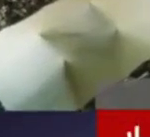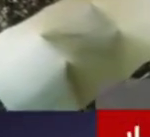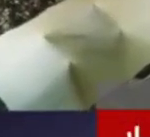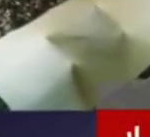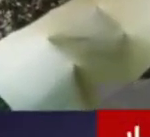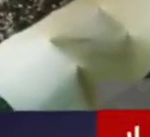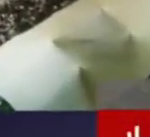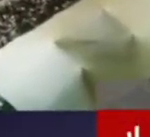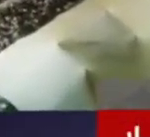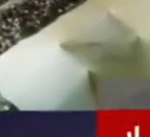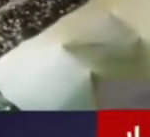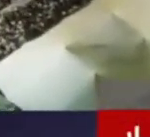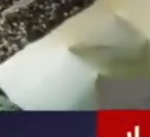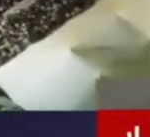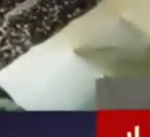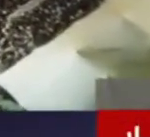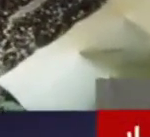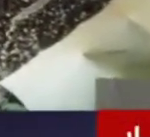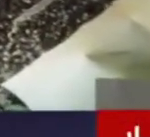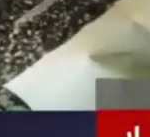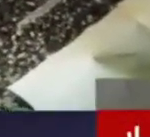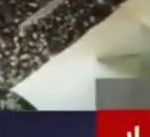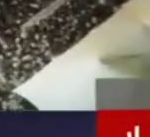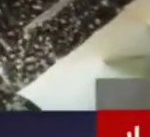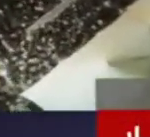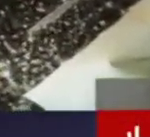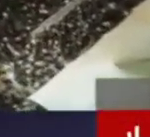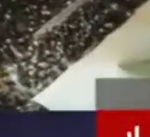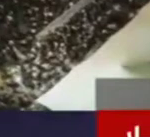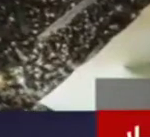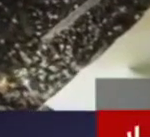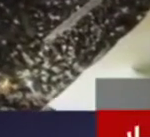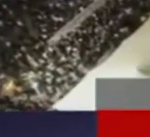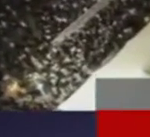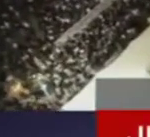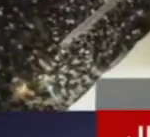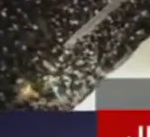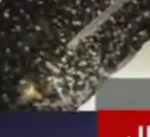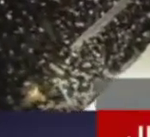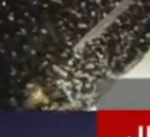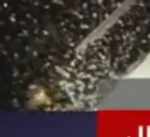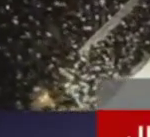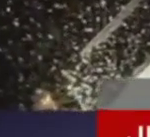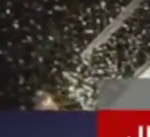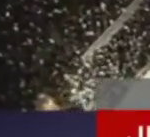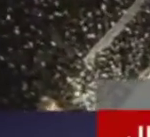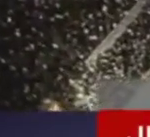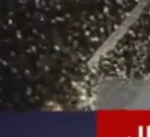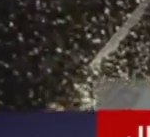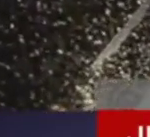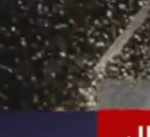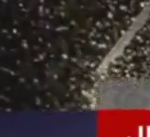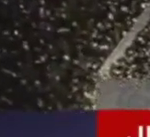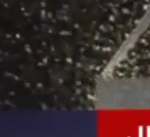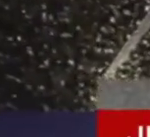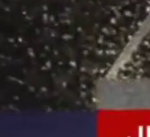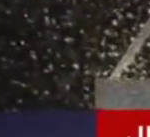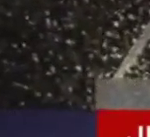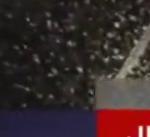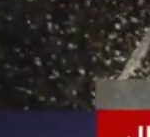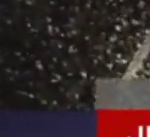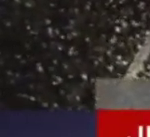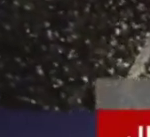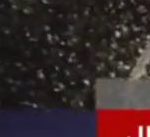اذرع الامنيه من بدءا من الاب في المروحيه العسكريه وابنه في